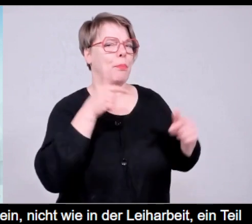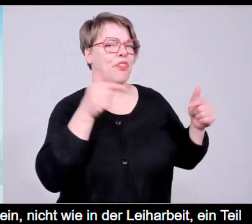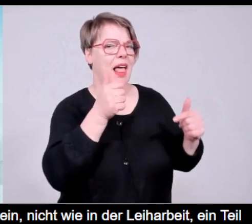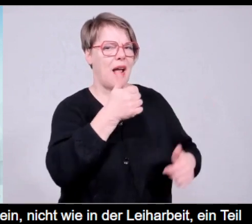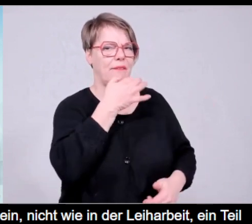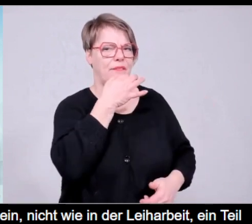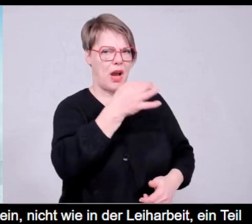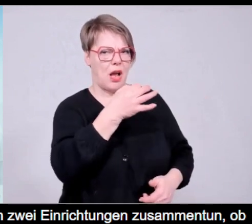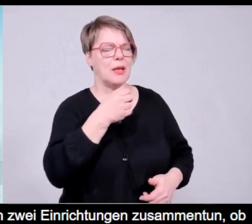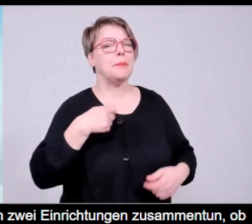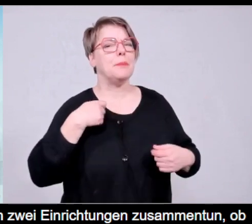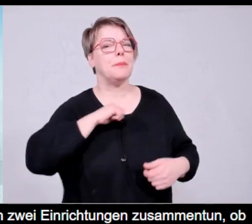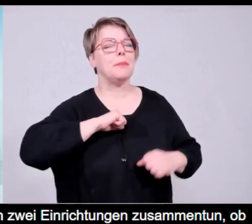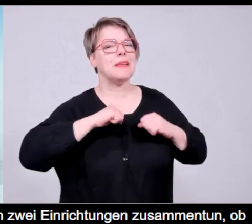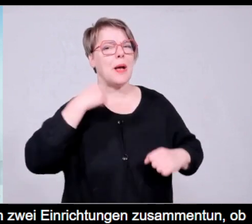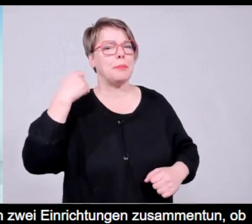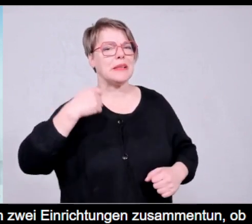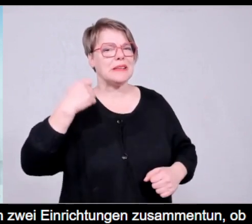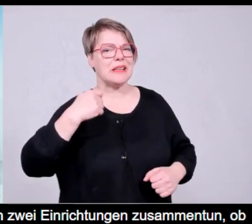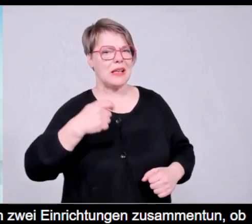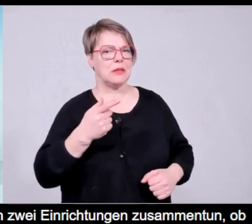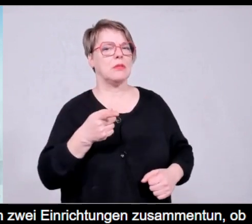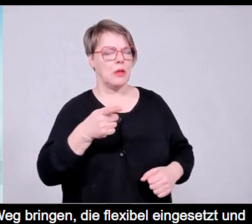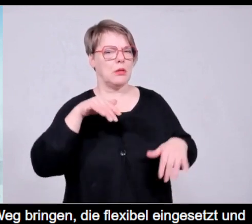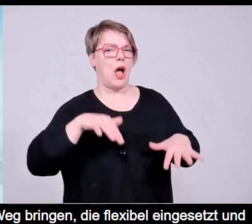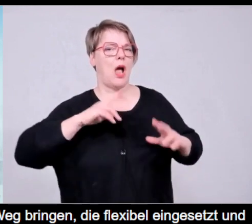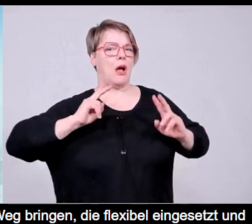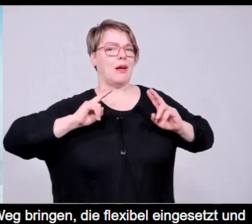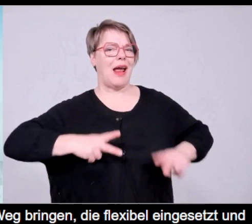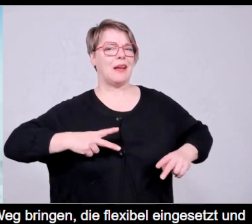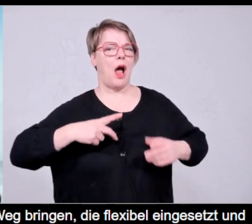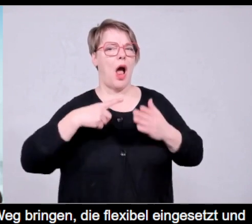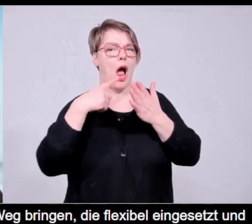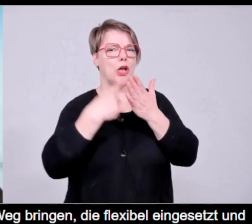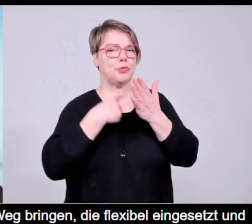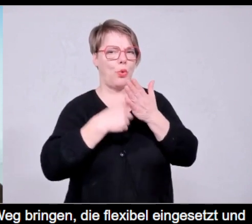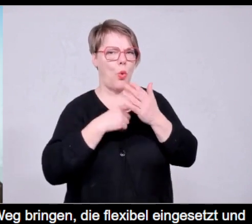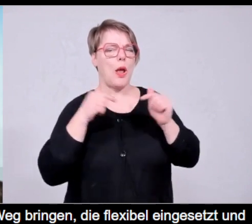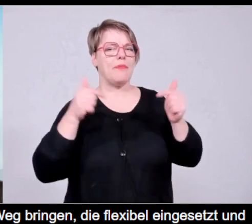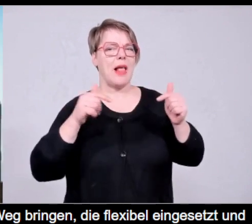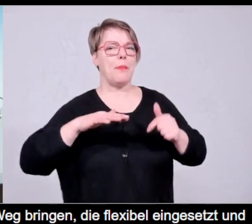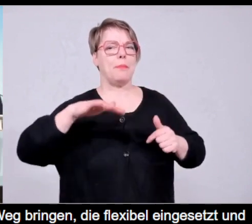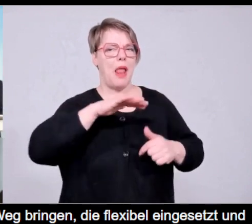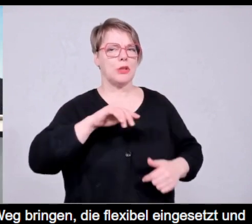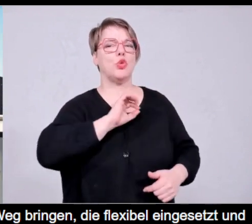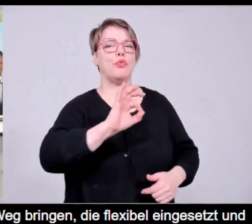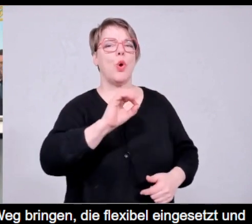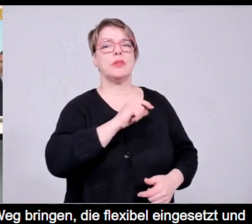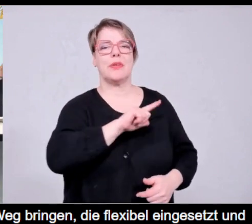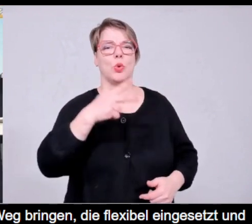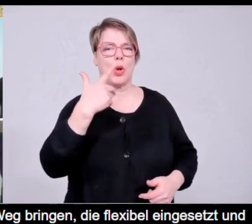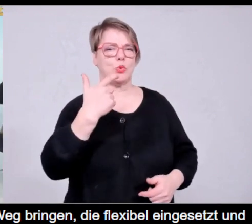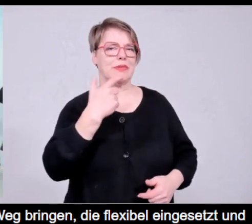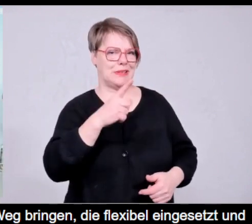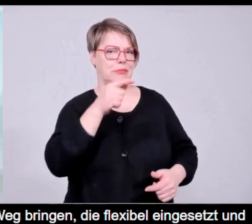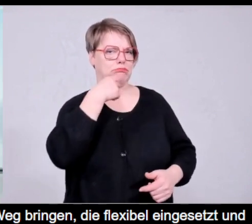umsetzen zu können? Also Ziel ist es nach wie vor, dass jeder Pflegebedürftige einen Platz kriegen soll. Das ist unser Ziel. Das geben wir